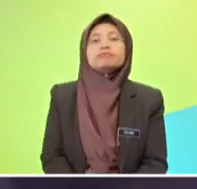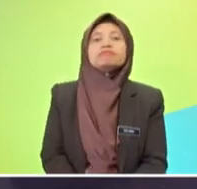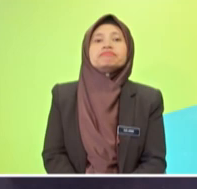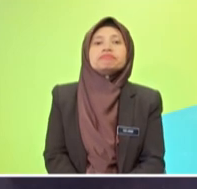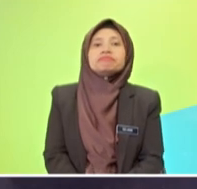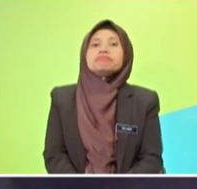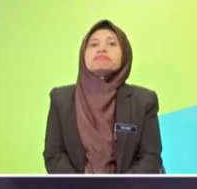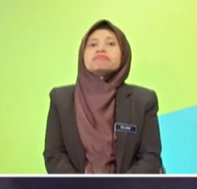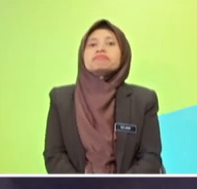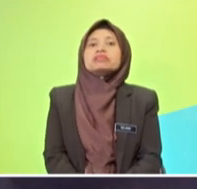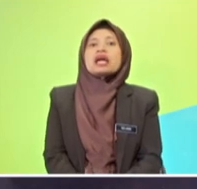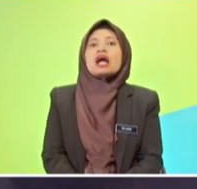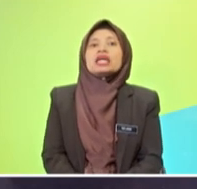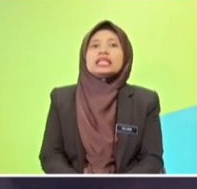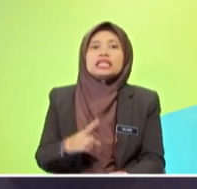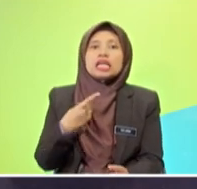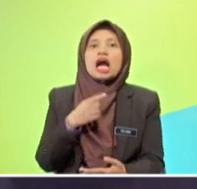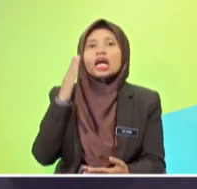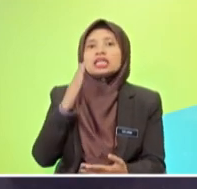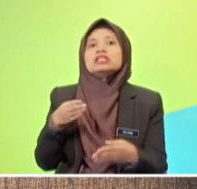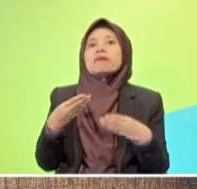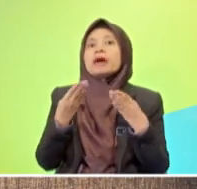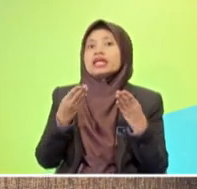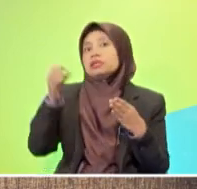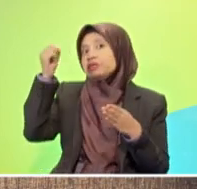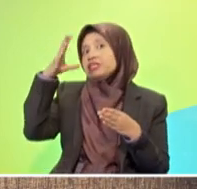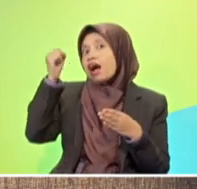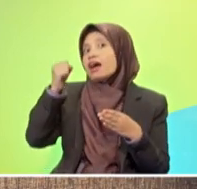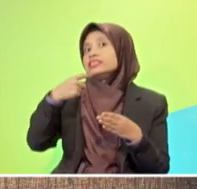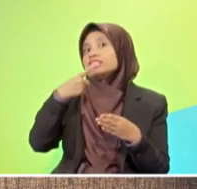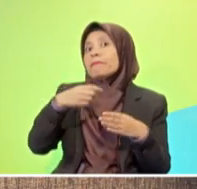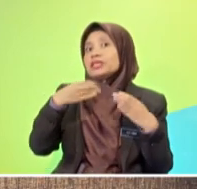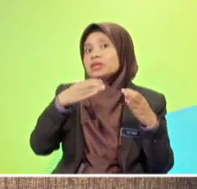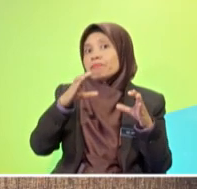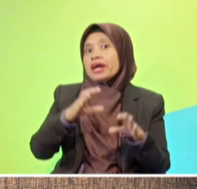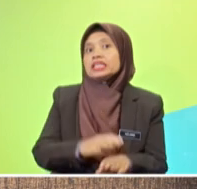Jadi kita bagi Bintang lagi